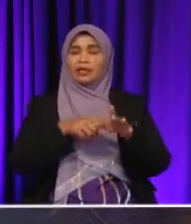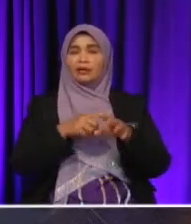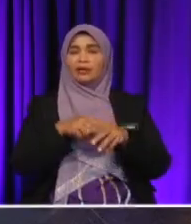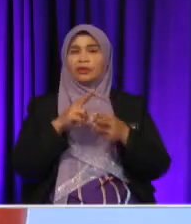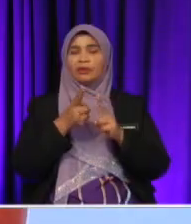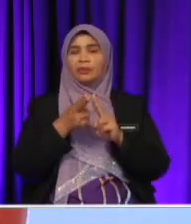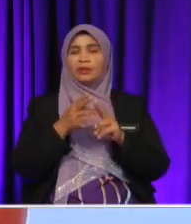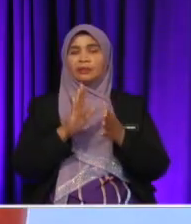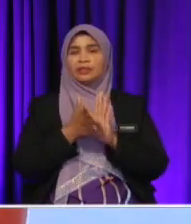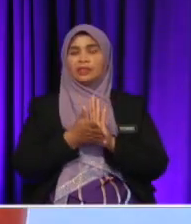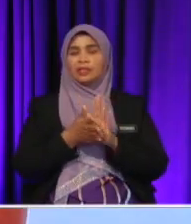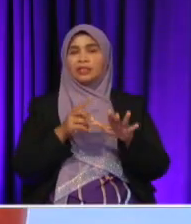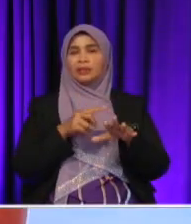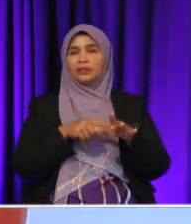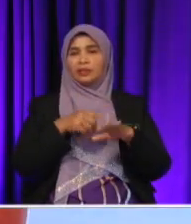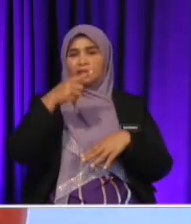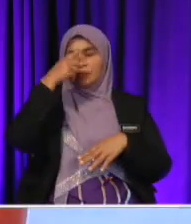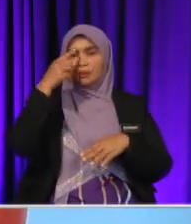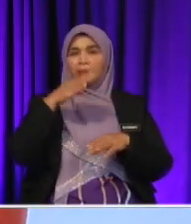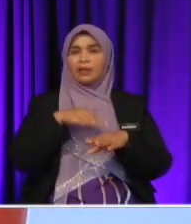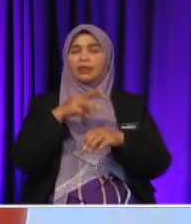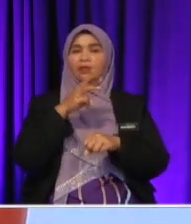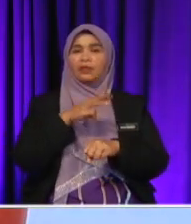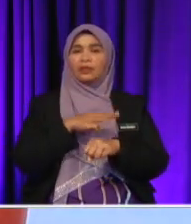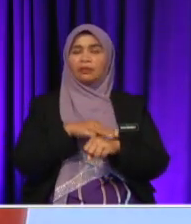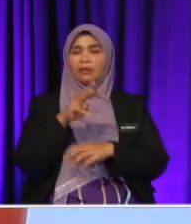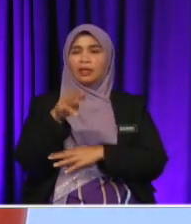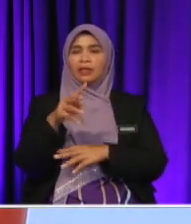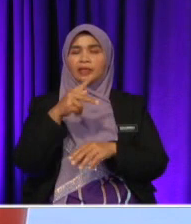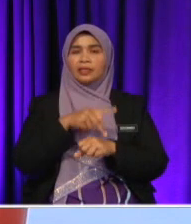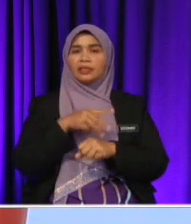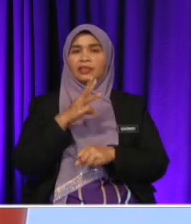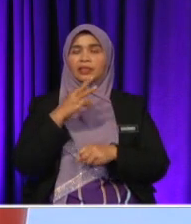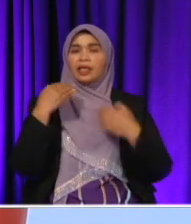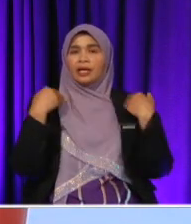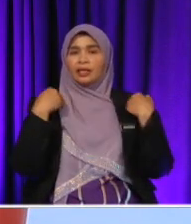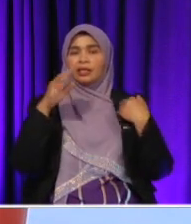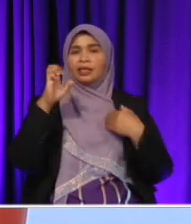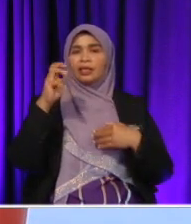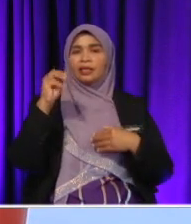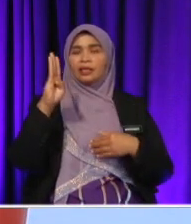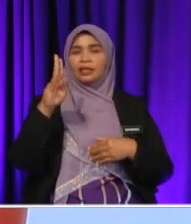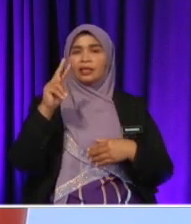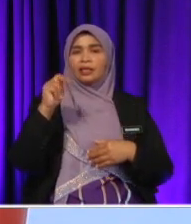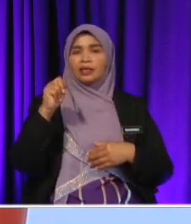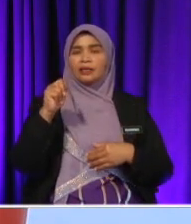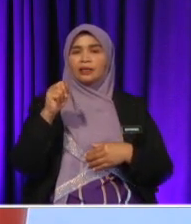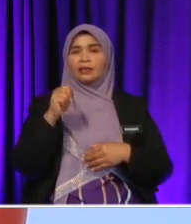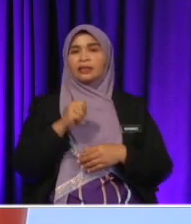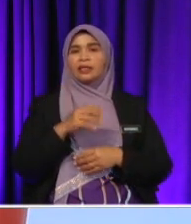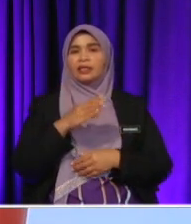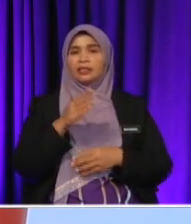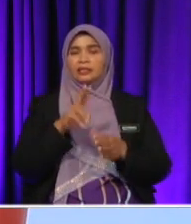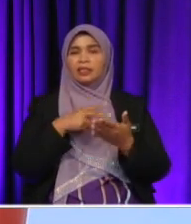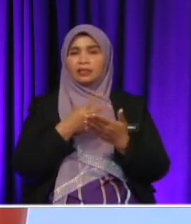sebab pada waktu malam ketika ada embun Oke embun itu akan dijatuhkan ke bagian